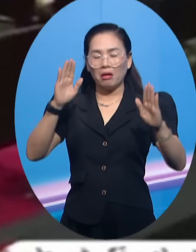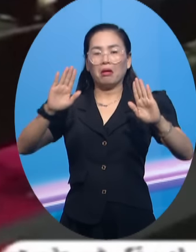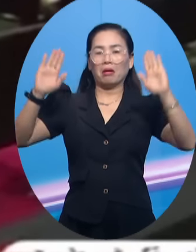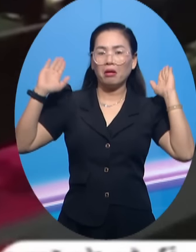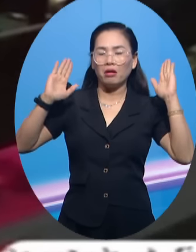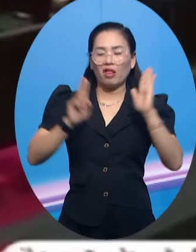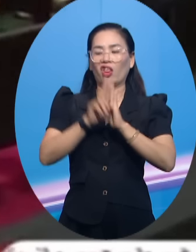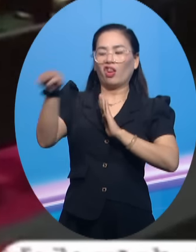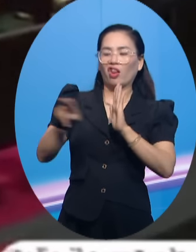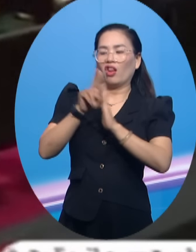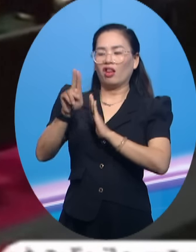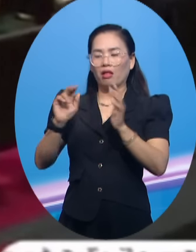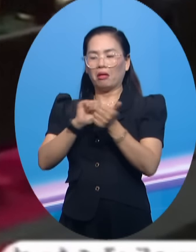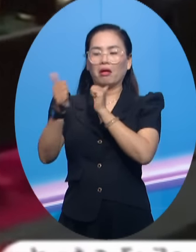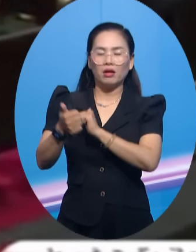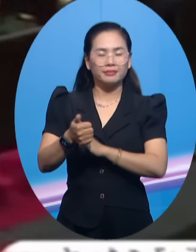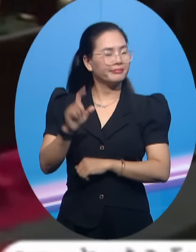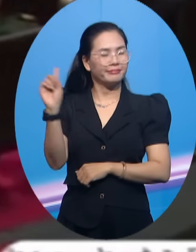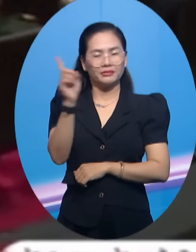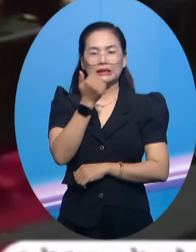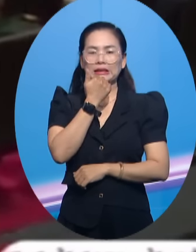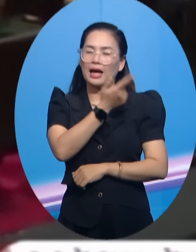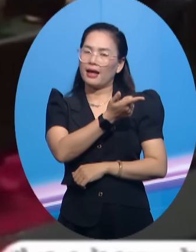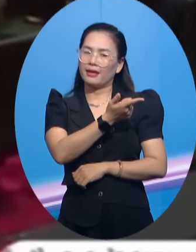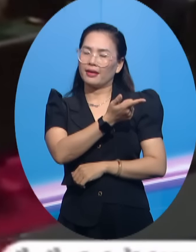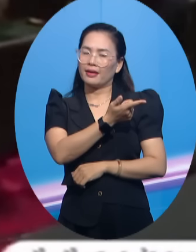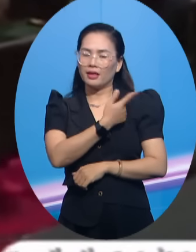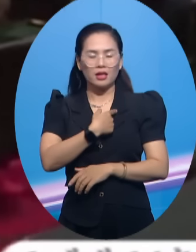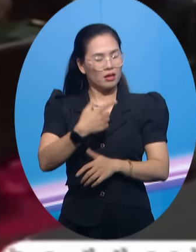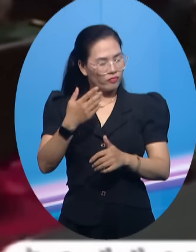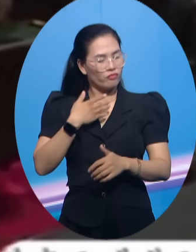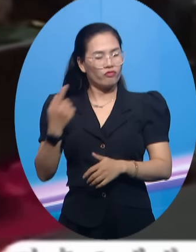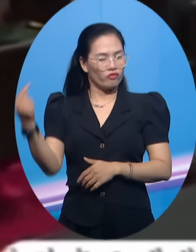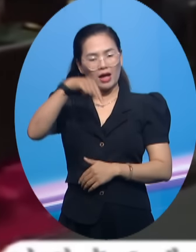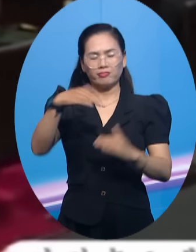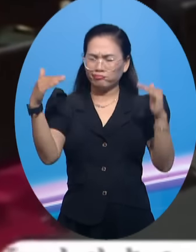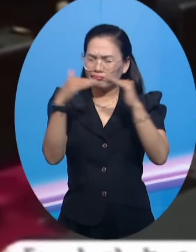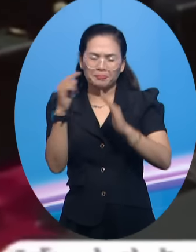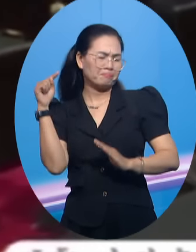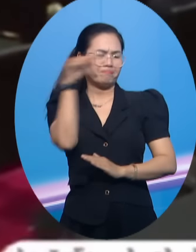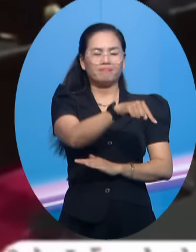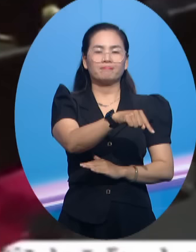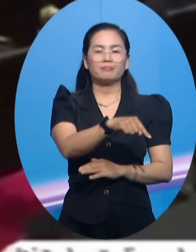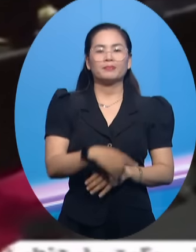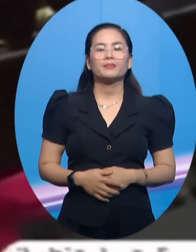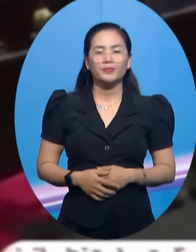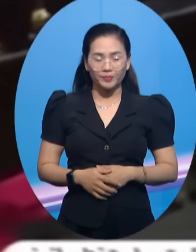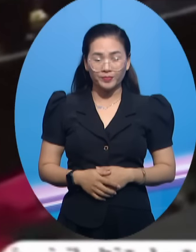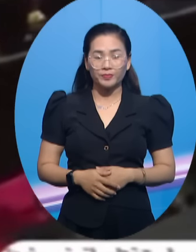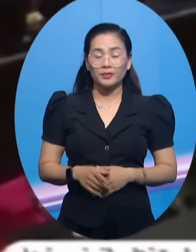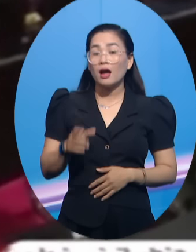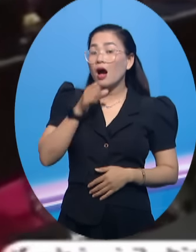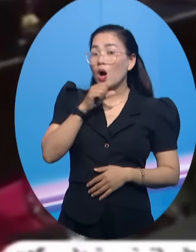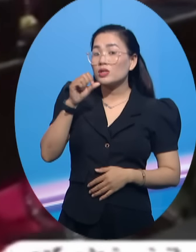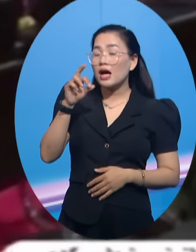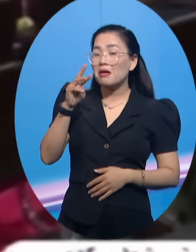vài tên lửa. Họ đã phạm sai lầm và sẽ phải gánh chịu hậu quả là đòn đáp trả không thể tưởng tượng được. Tuyên bố của ông